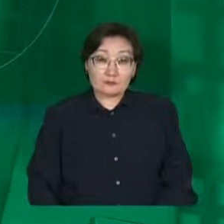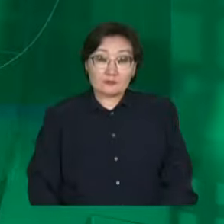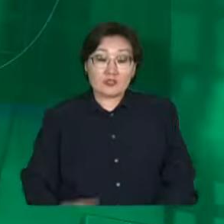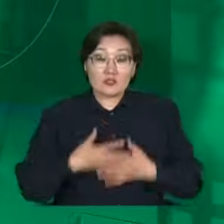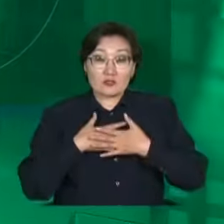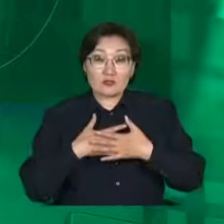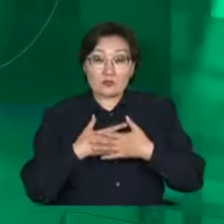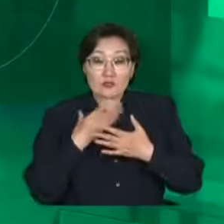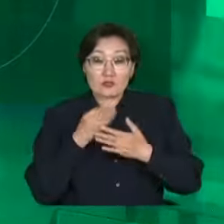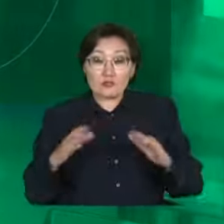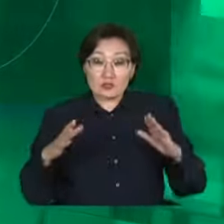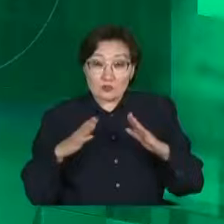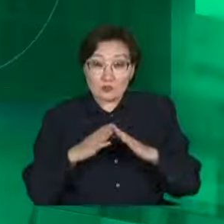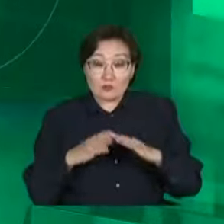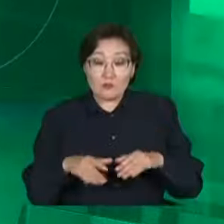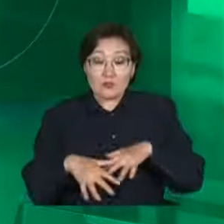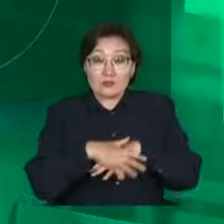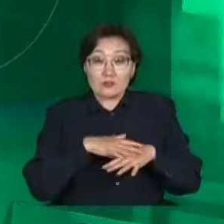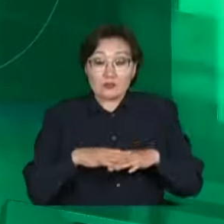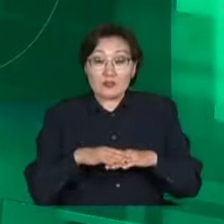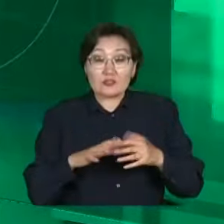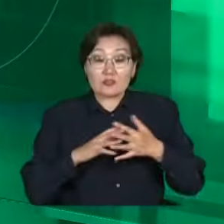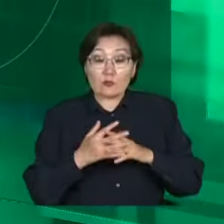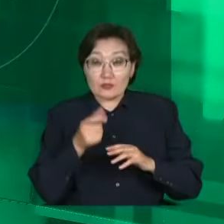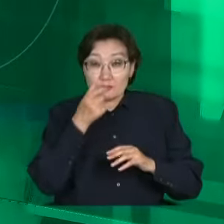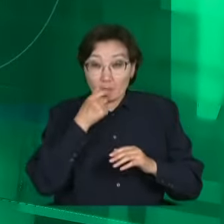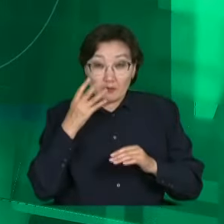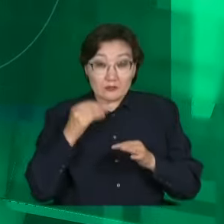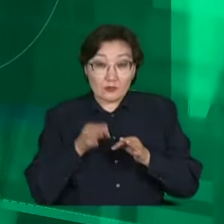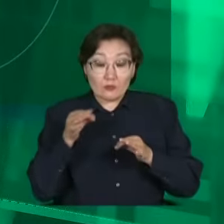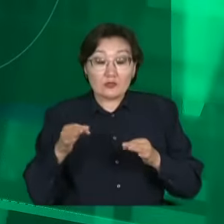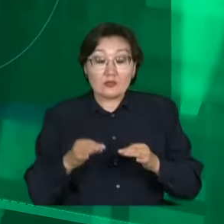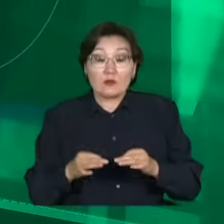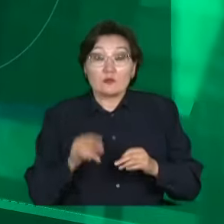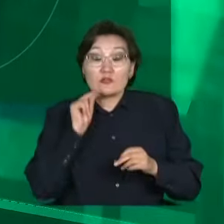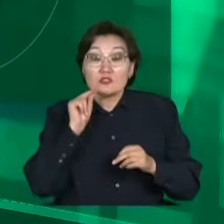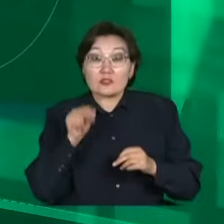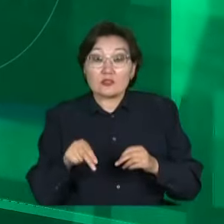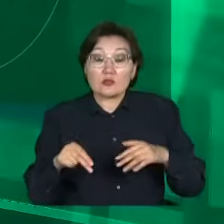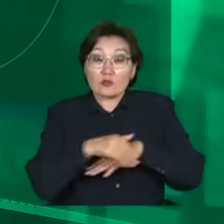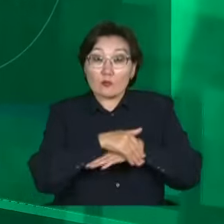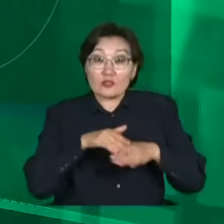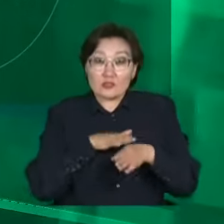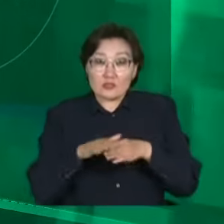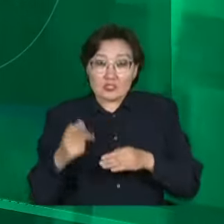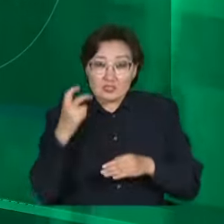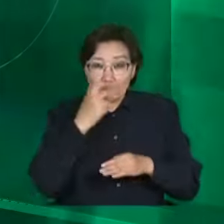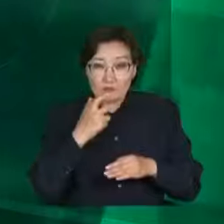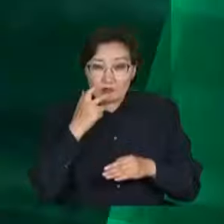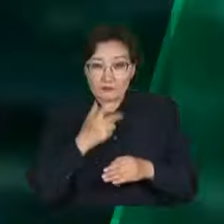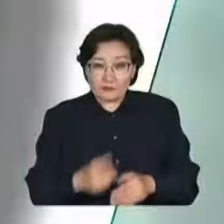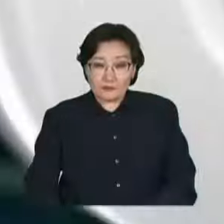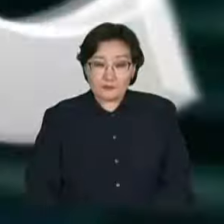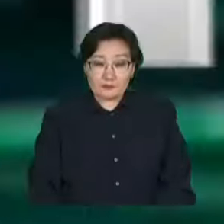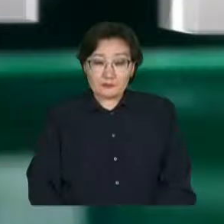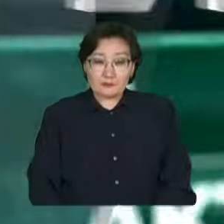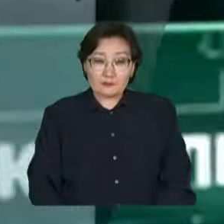Задыхаются в собственных домах жители села Панфилова Алматинской области. По чьей вине улицы заполонил запах экскремента?